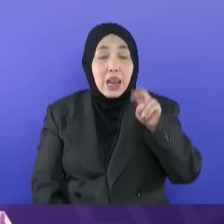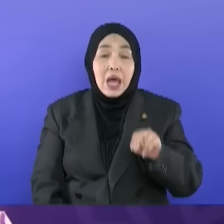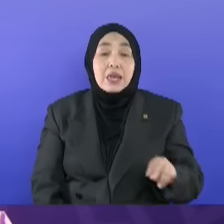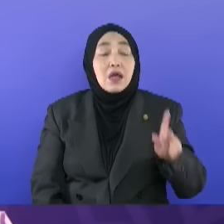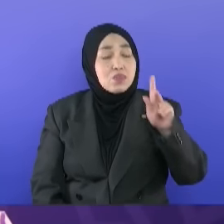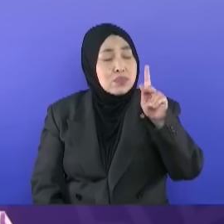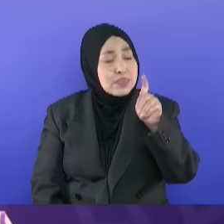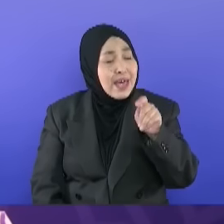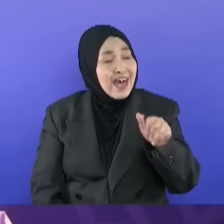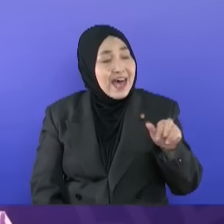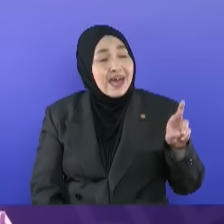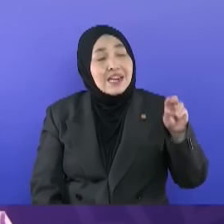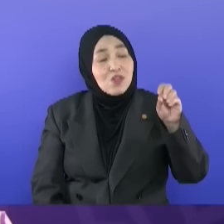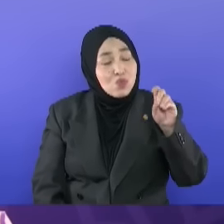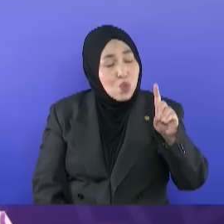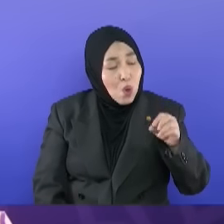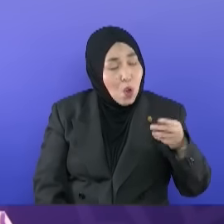tardankal